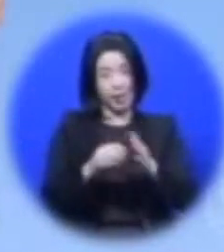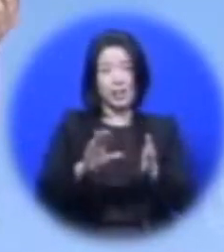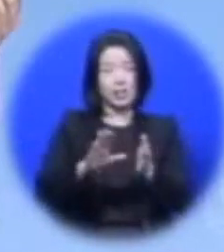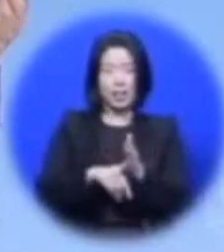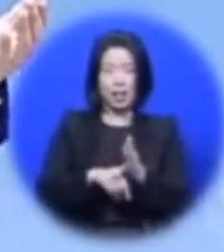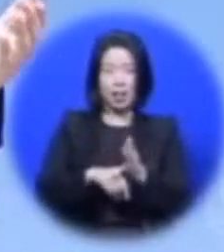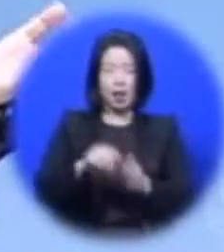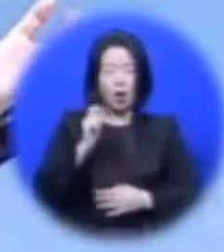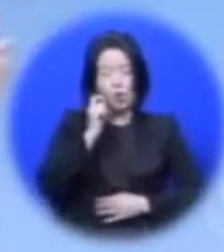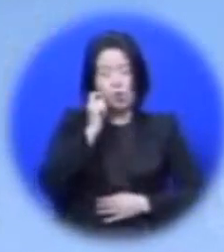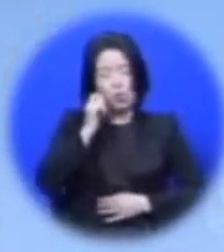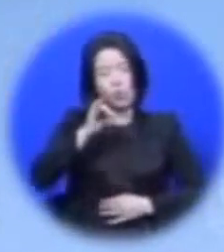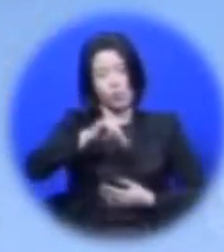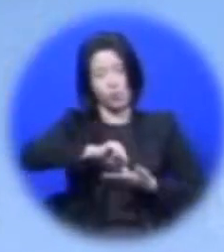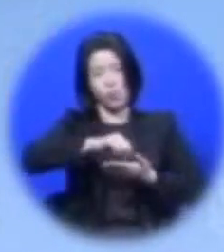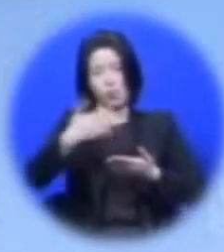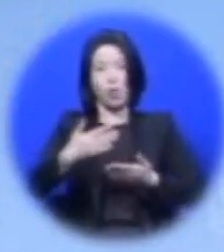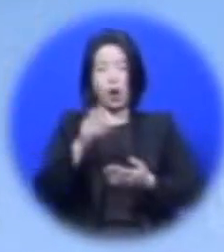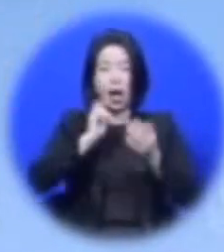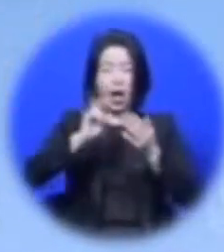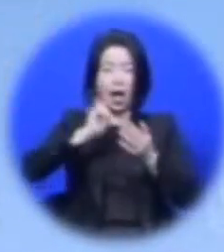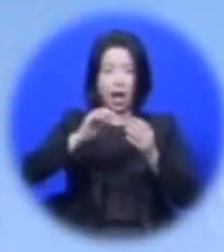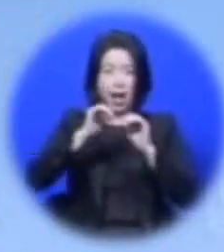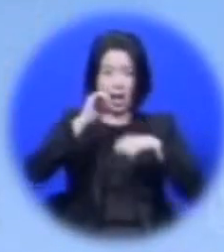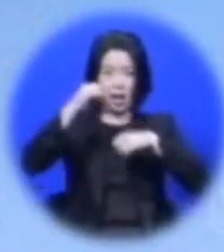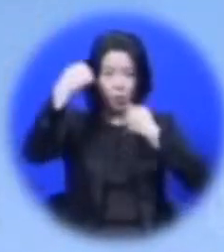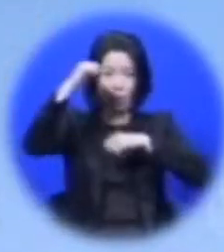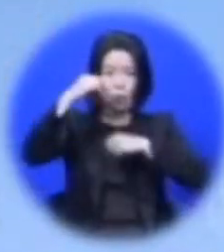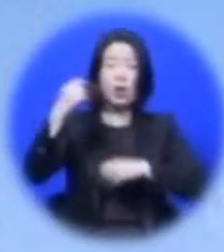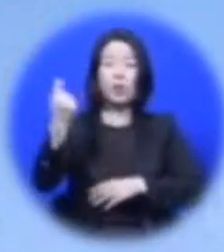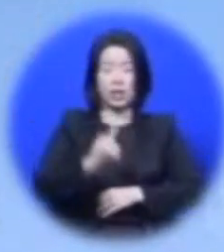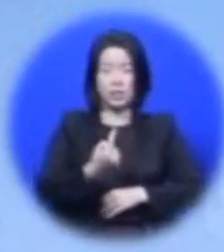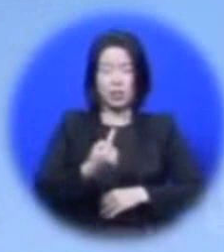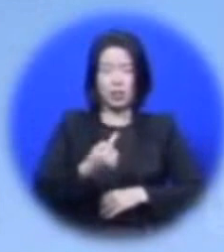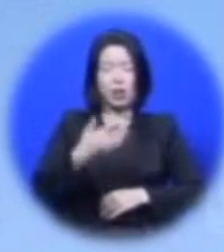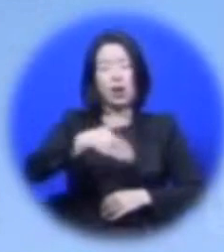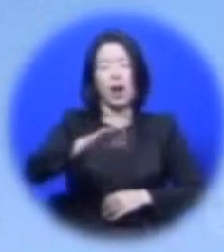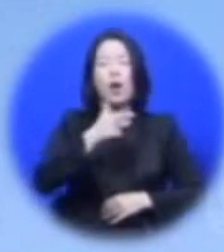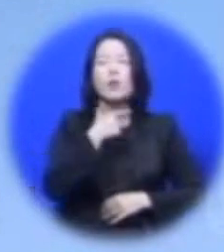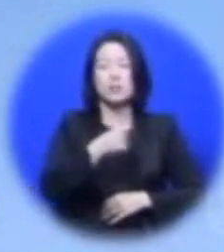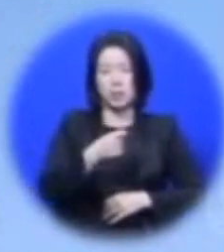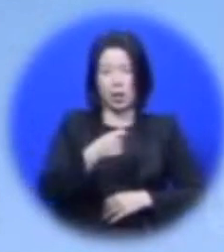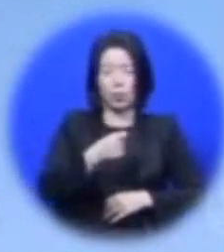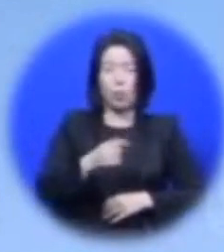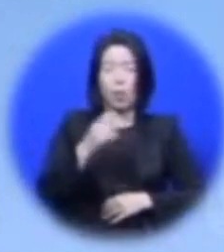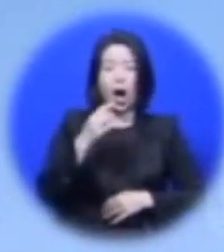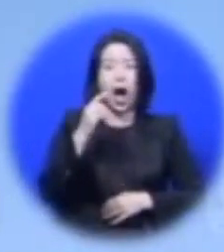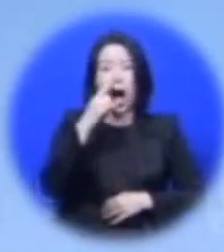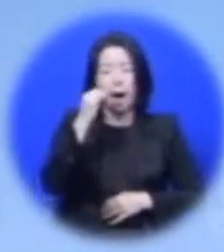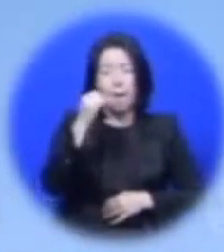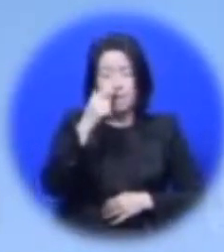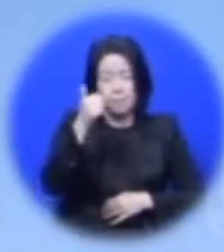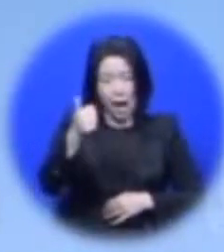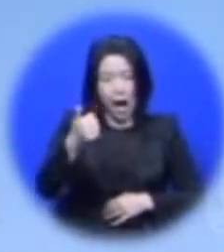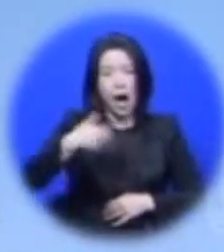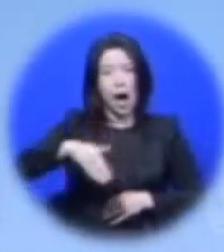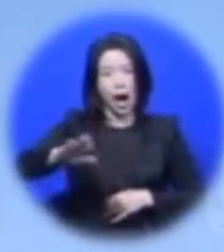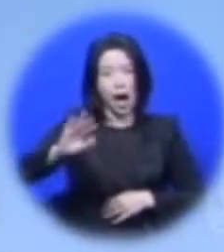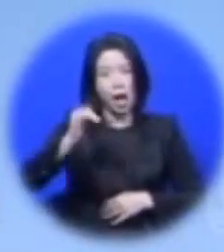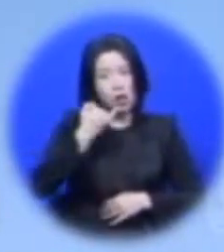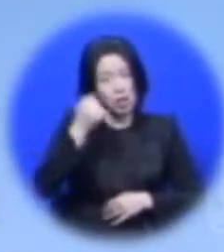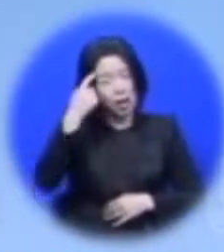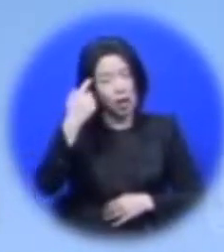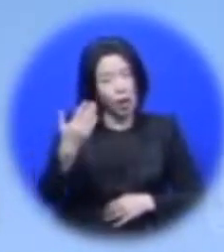가수가 부산에 공연을 왔는데 가보고 싶다는 거예요. 그래서 아빠 가도 돼요? 가지 말아야 돼요?